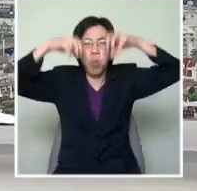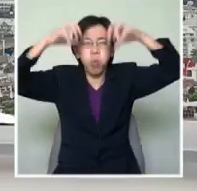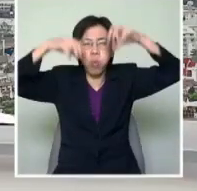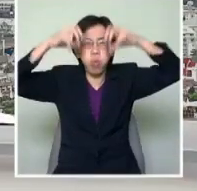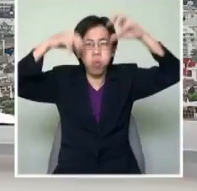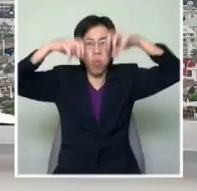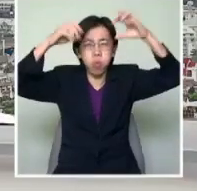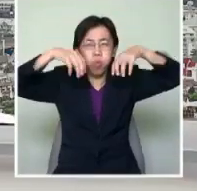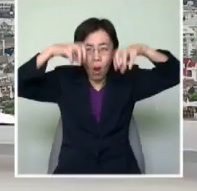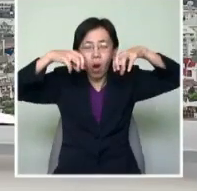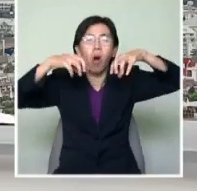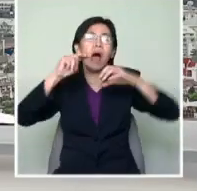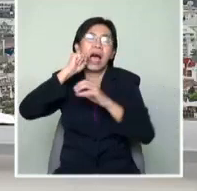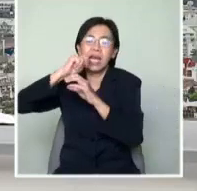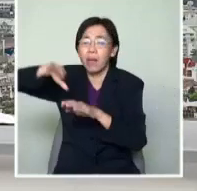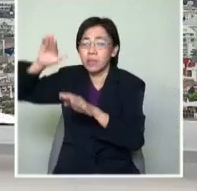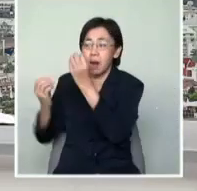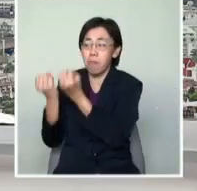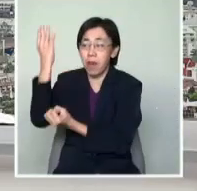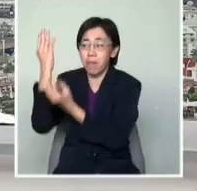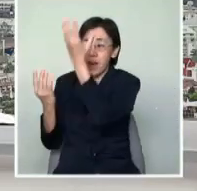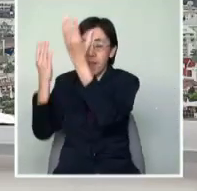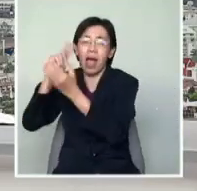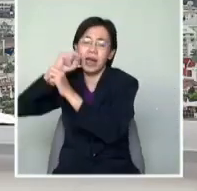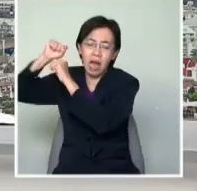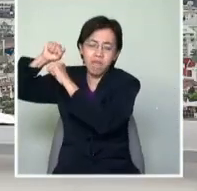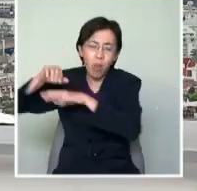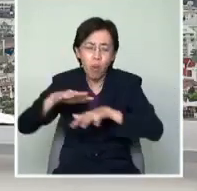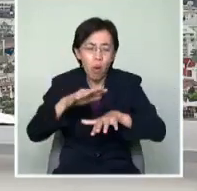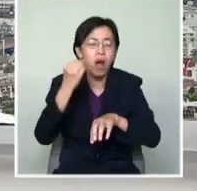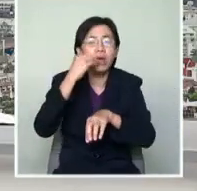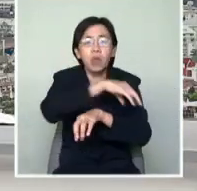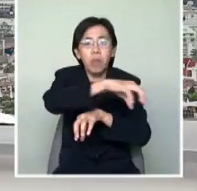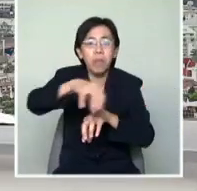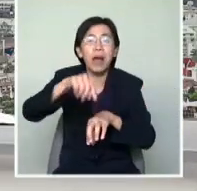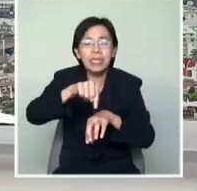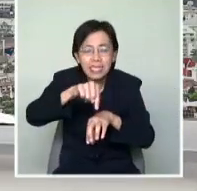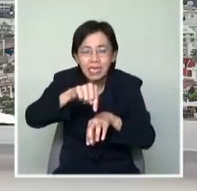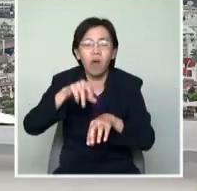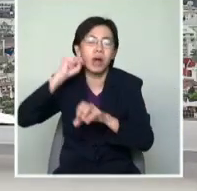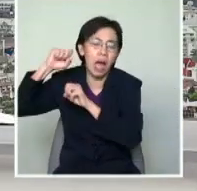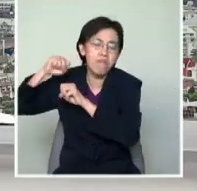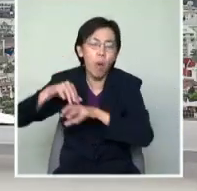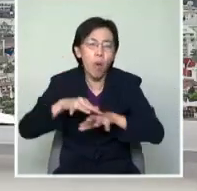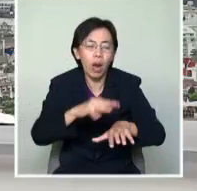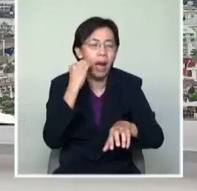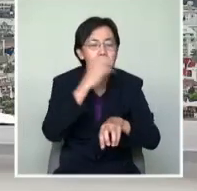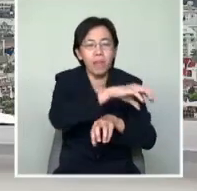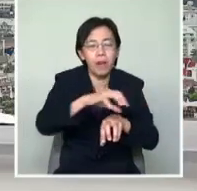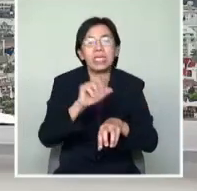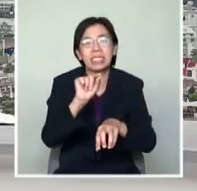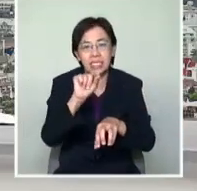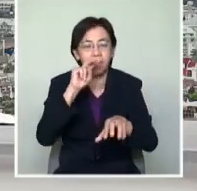อเนื่องทำให้เกิดเหตุการณ์น้ำป่านะคะแล้วก็มีบ้านเรือนของประชาชนในพื้นที่หล่มสักที่ได้รับผลกระทบประมาณ20หลังคาเรือนด้วยกัน